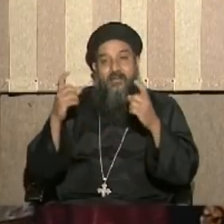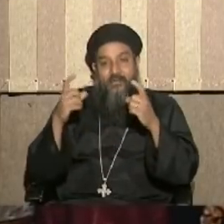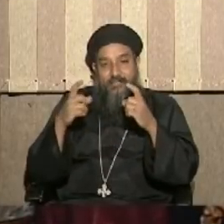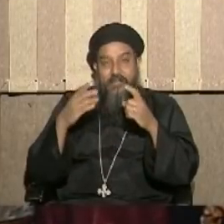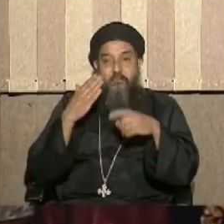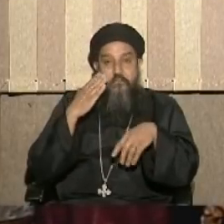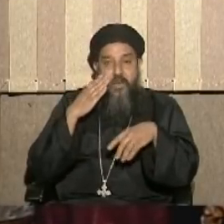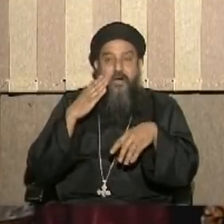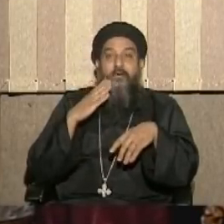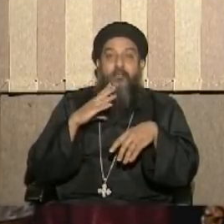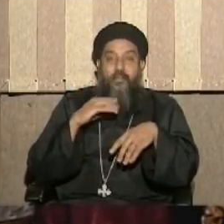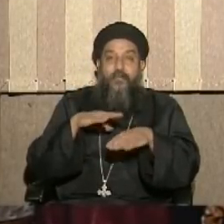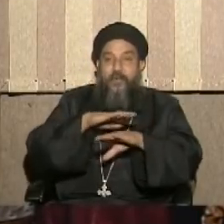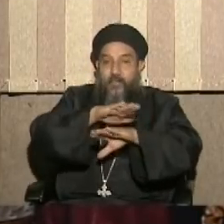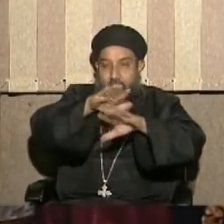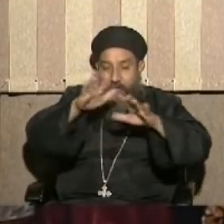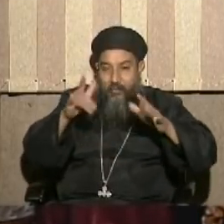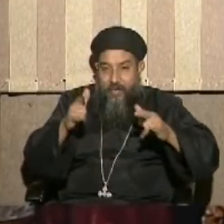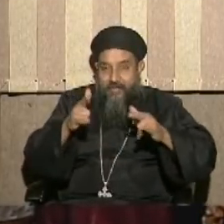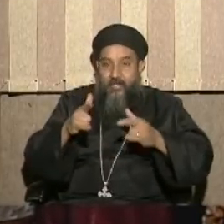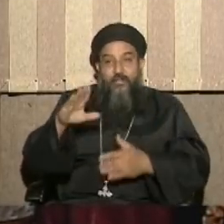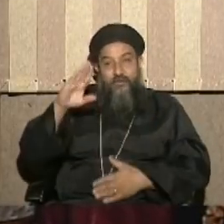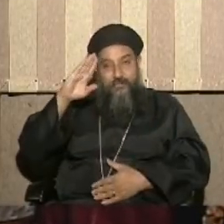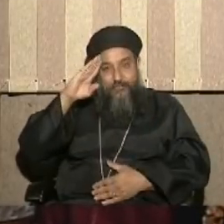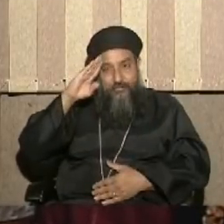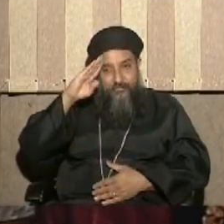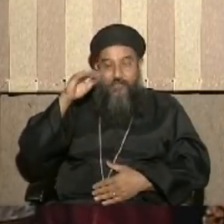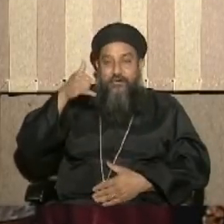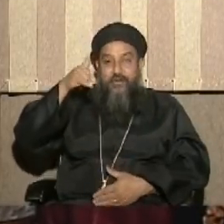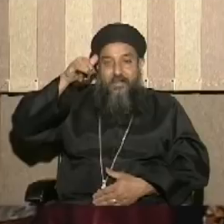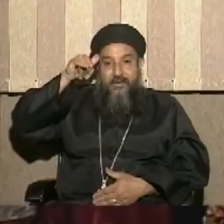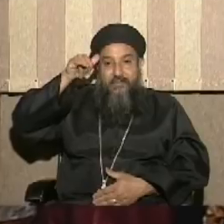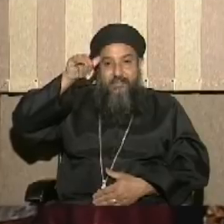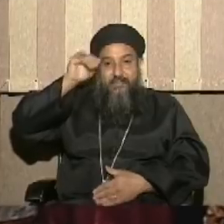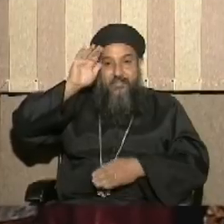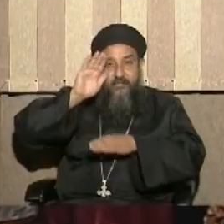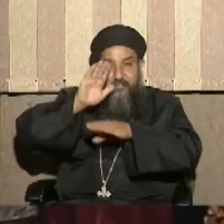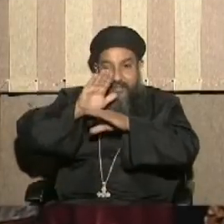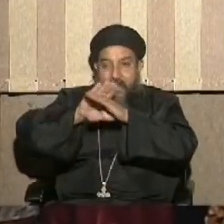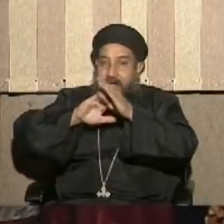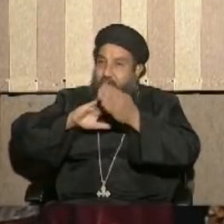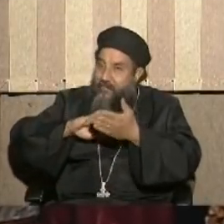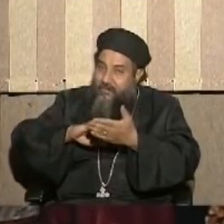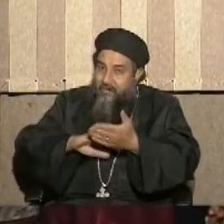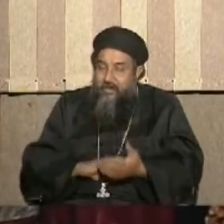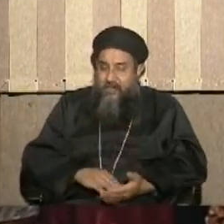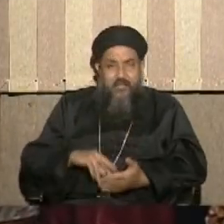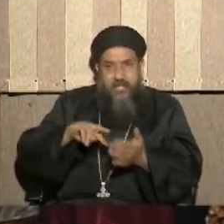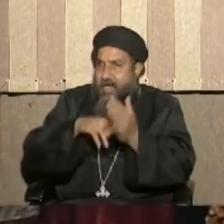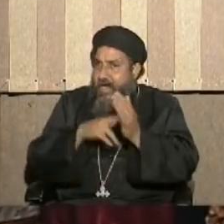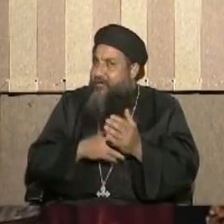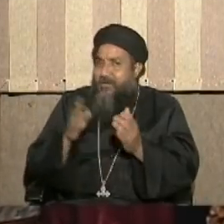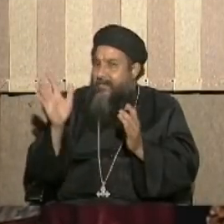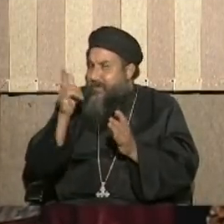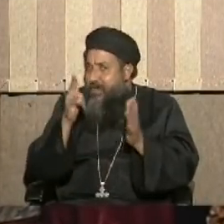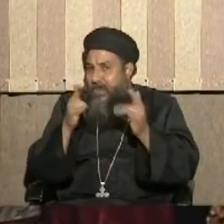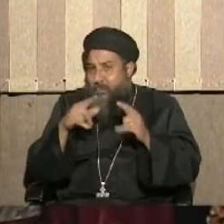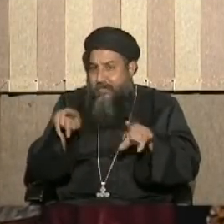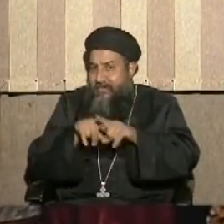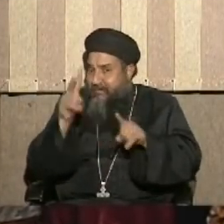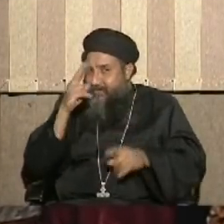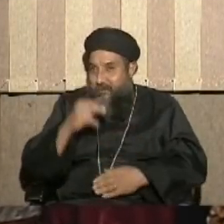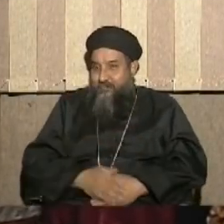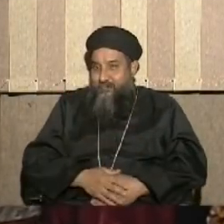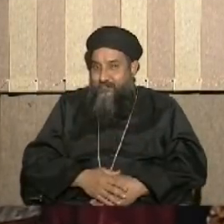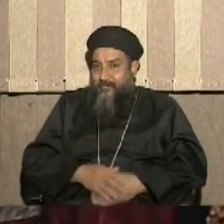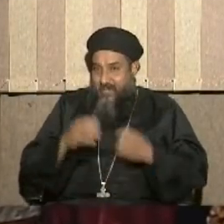القصر، وبنشكر رعايتك ليه. ما تكونش كده، انا بخدم المسيح. قول لي ماكسيموس ودومينيوس